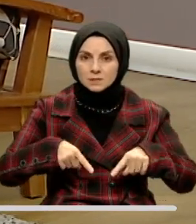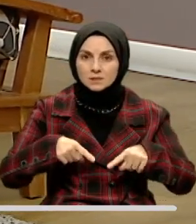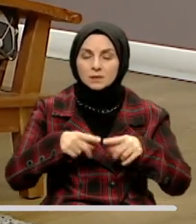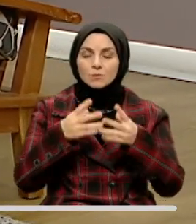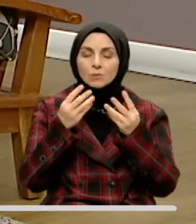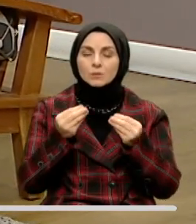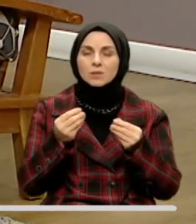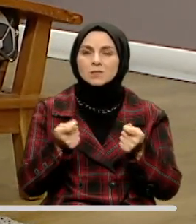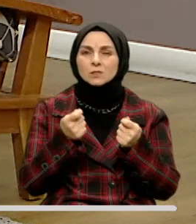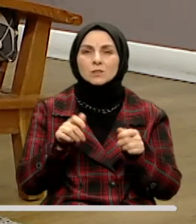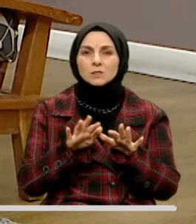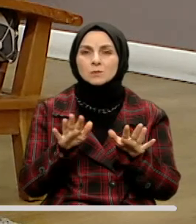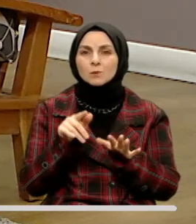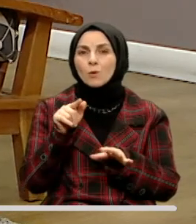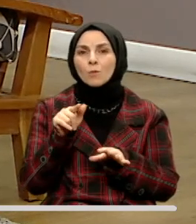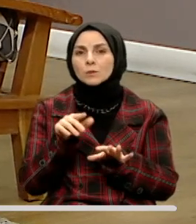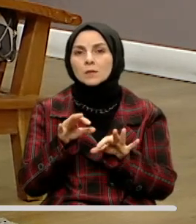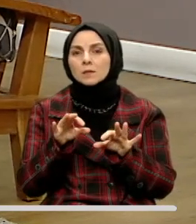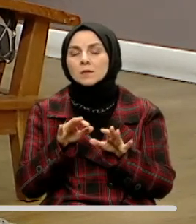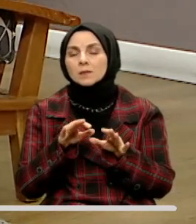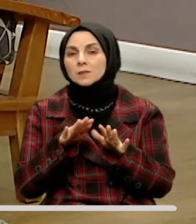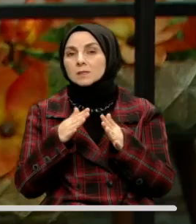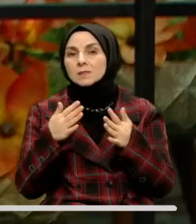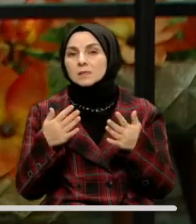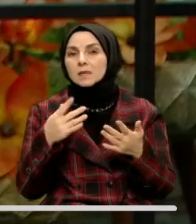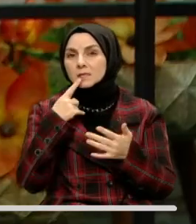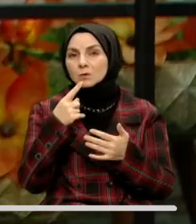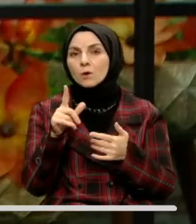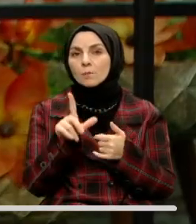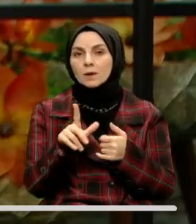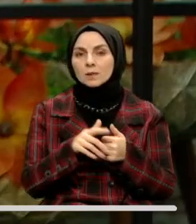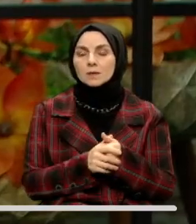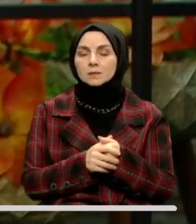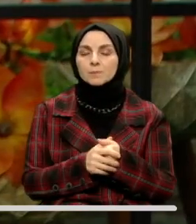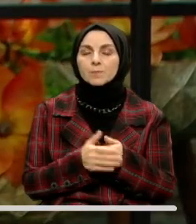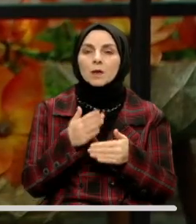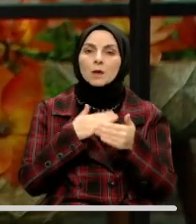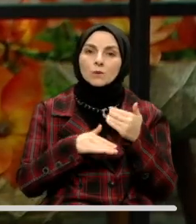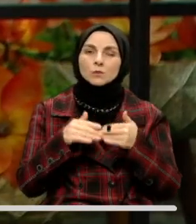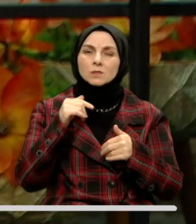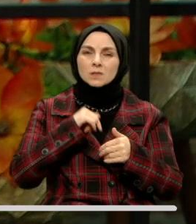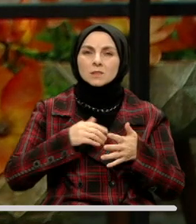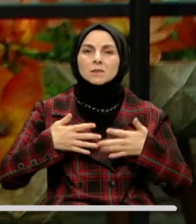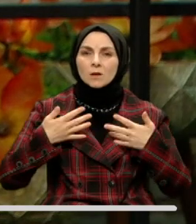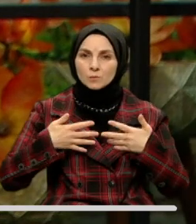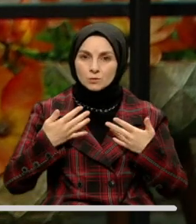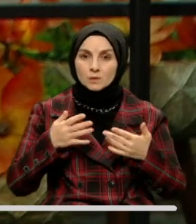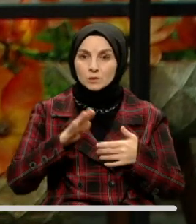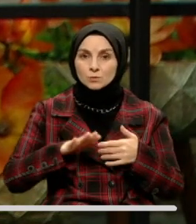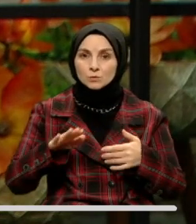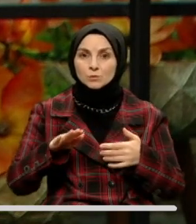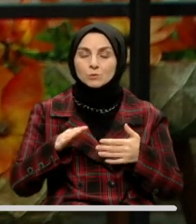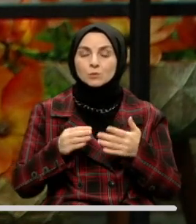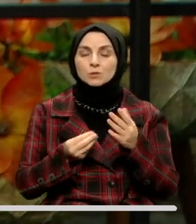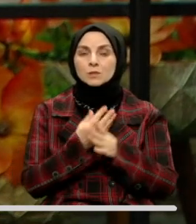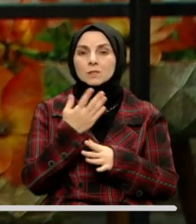içinde değil, ona yaklaşımım nasıl olmalı diye sormuş. Öncelikle içsel motivasyonunu çocuğun ortaya